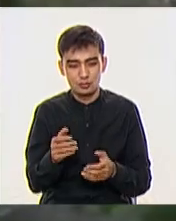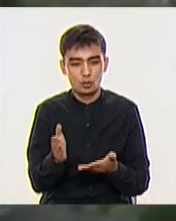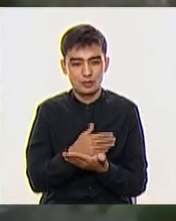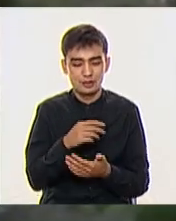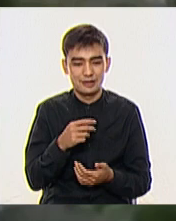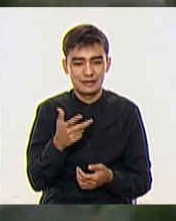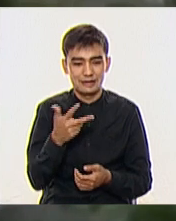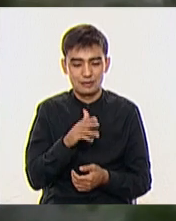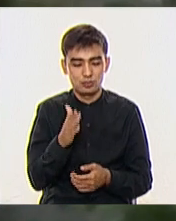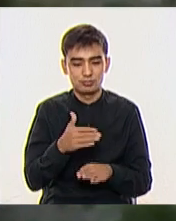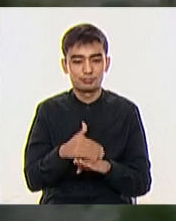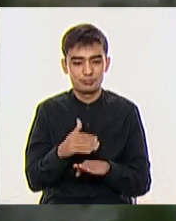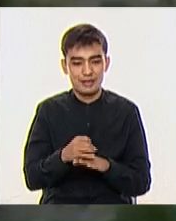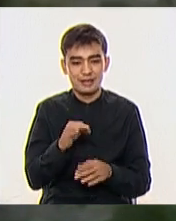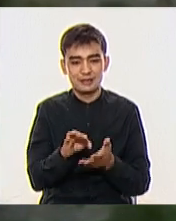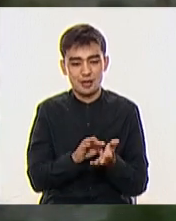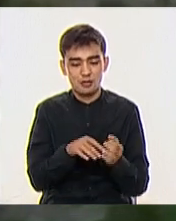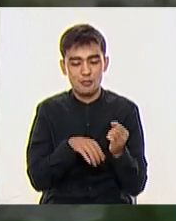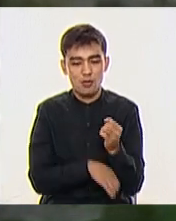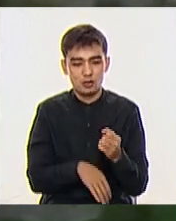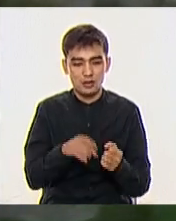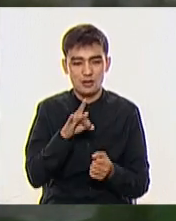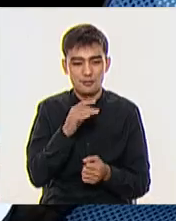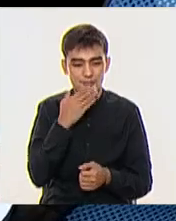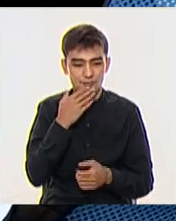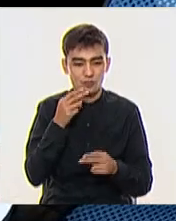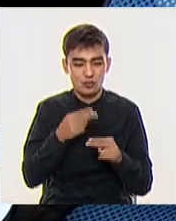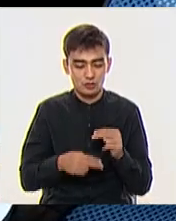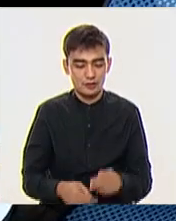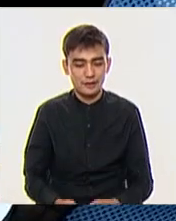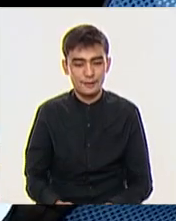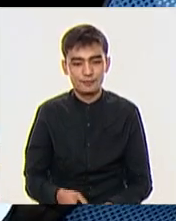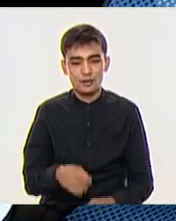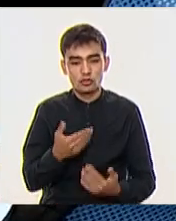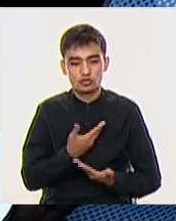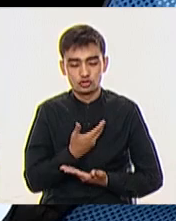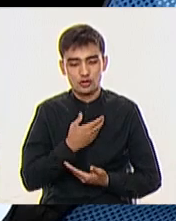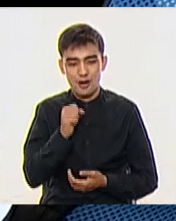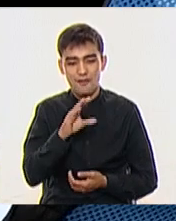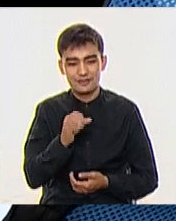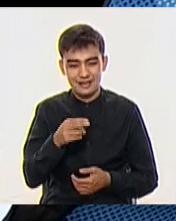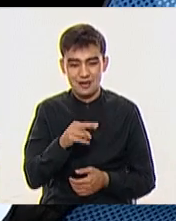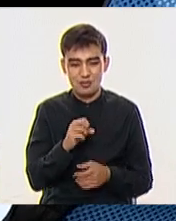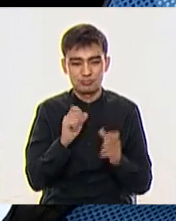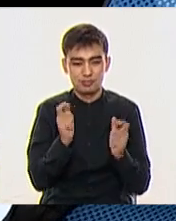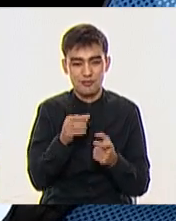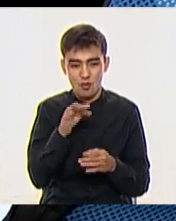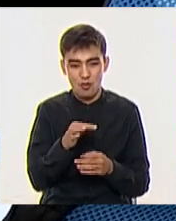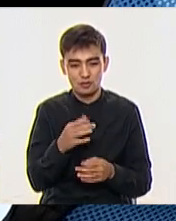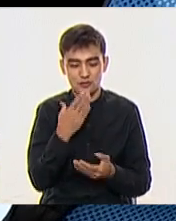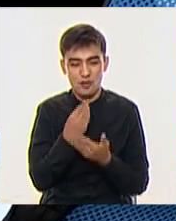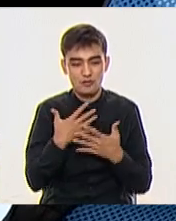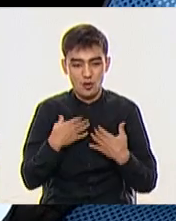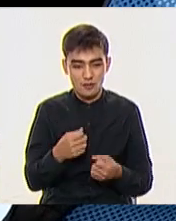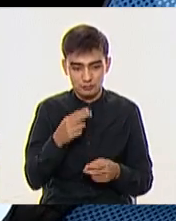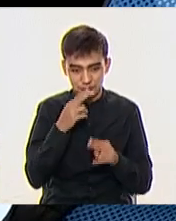планируется в 3 этапа и начнется сразу по окончании Рамадана. А житель Австрии из-за ковид лишился не только здоровья, но и